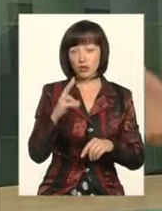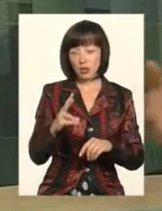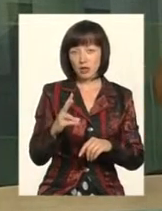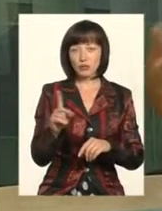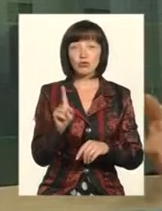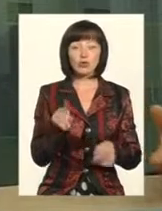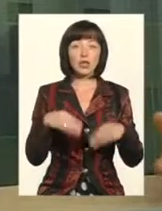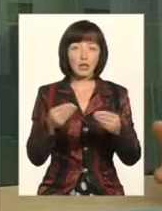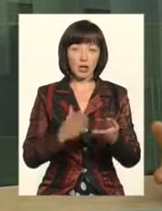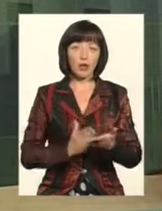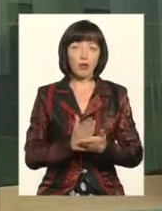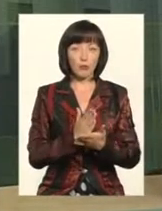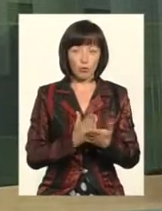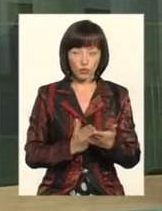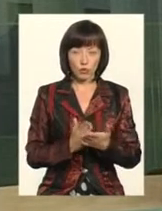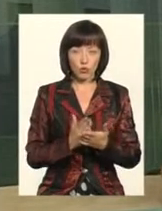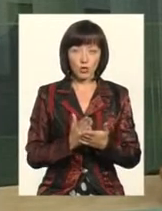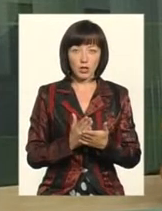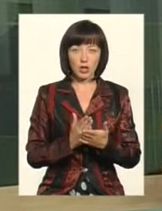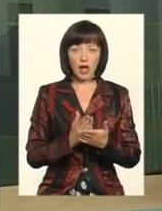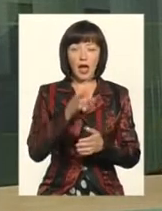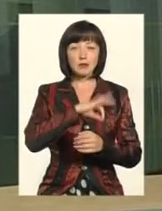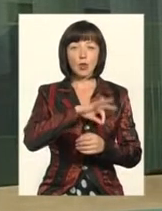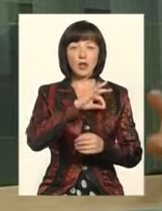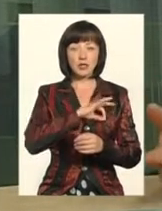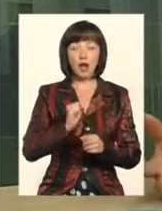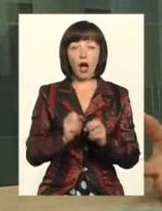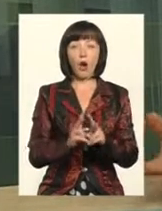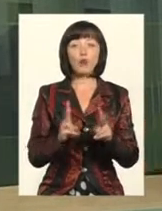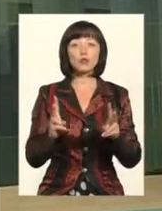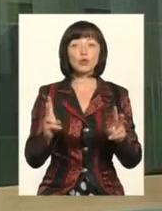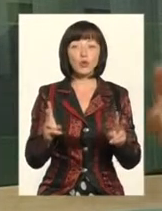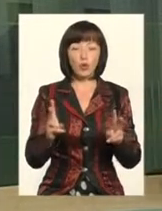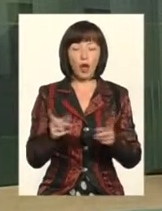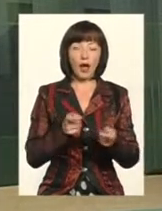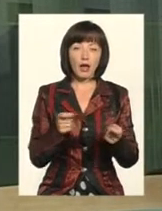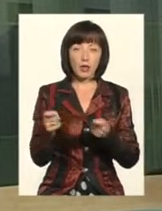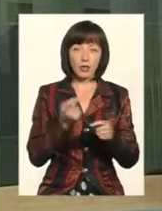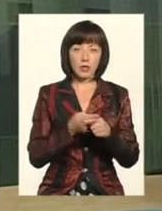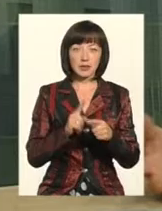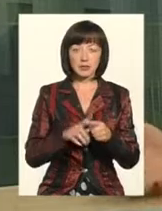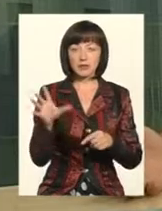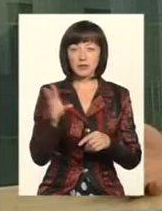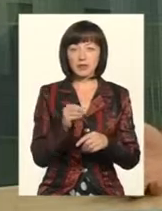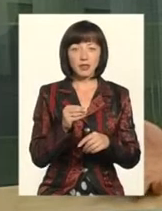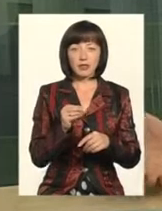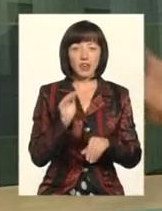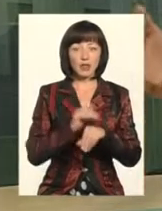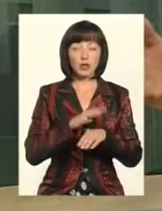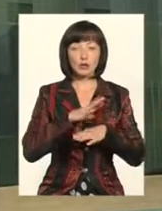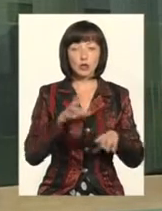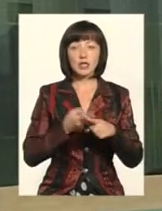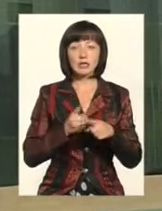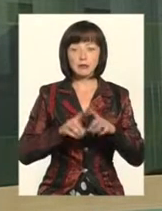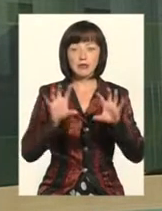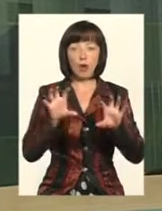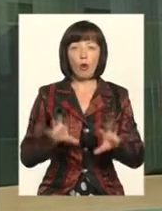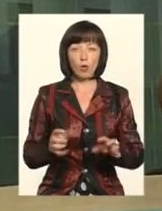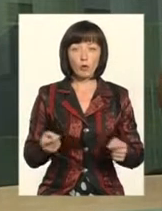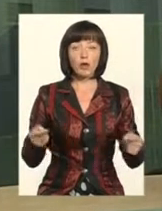що, надає послуги експлуатаційні. А хто керує, хто цим управляє, фактично не було. І цим законом якраз